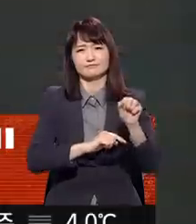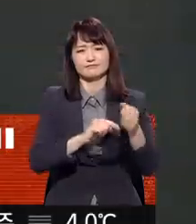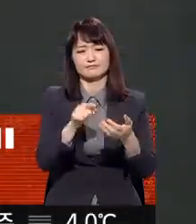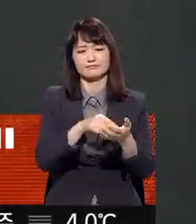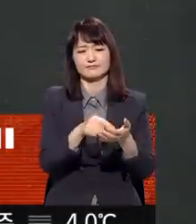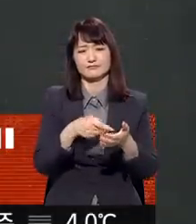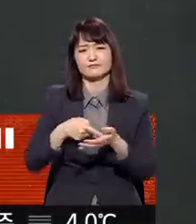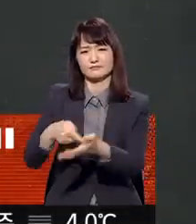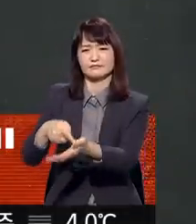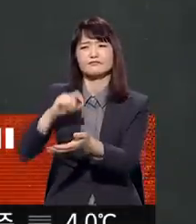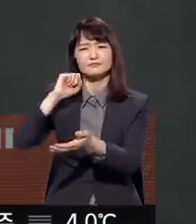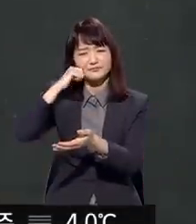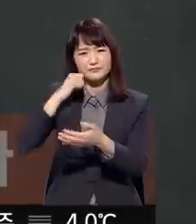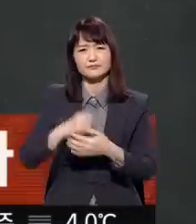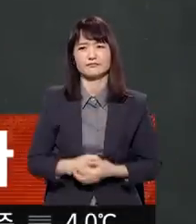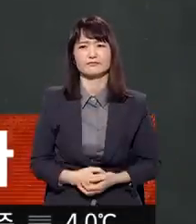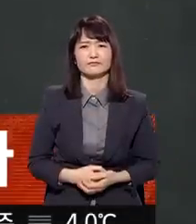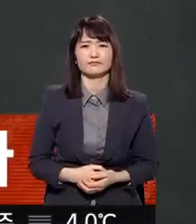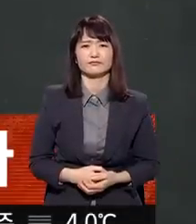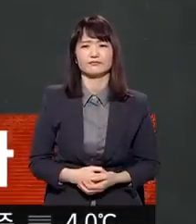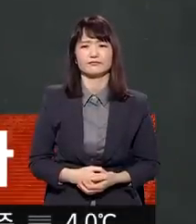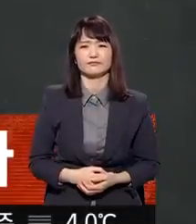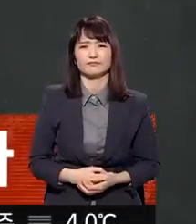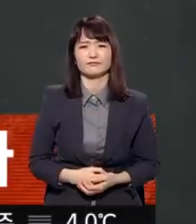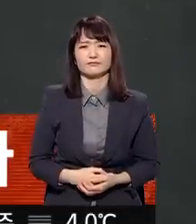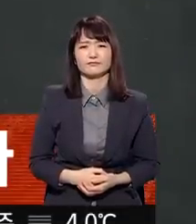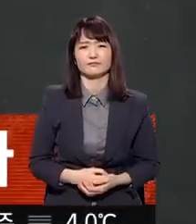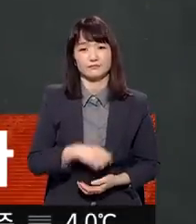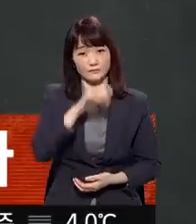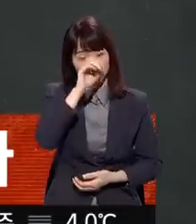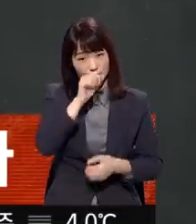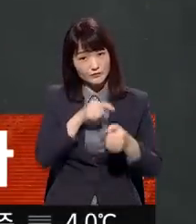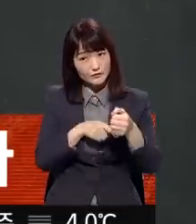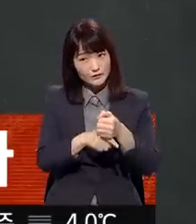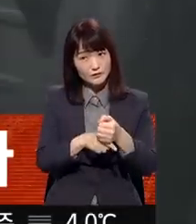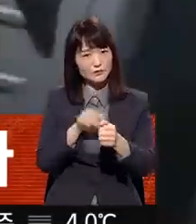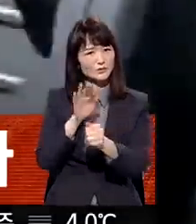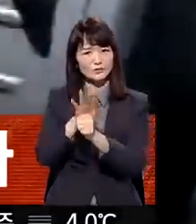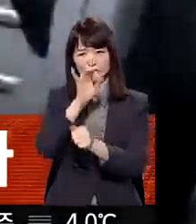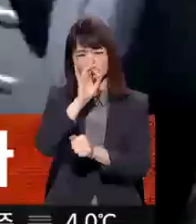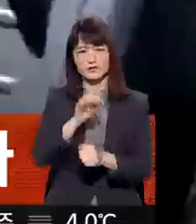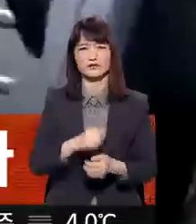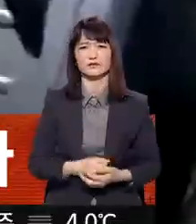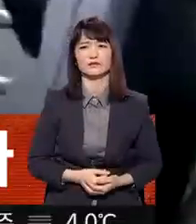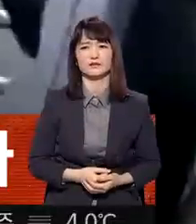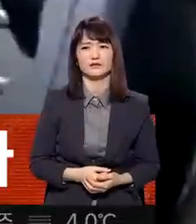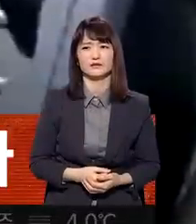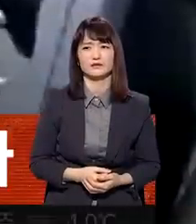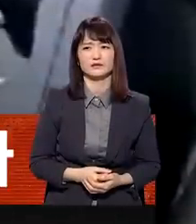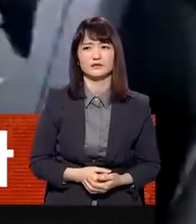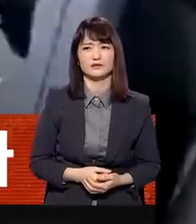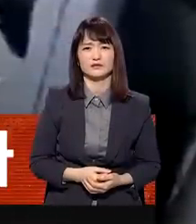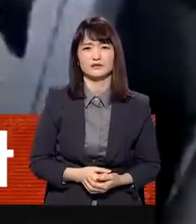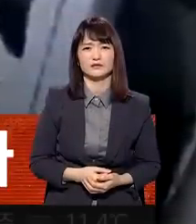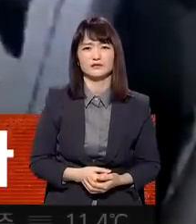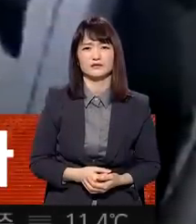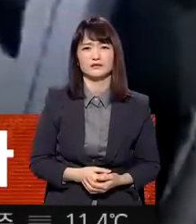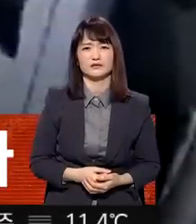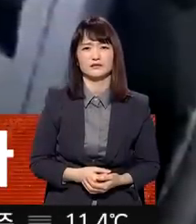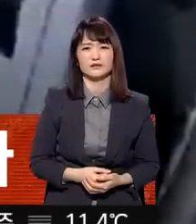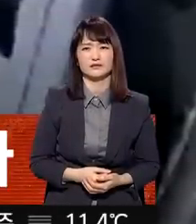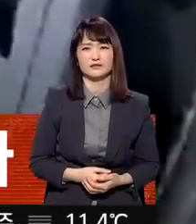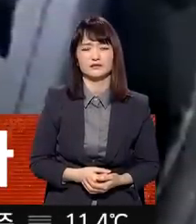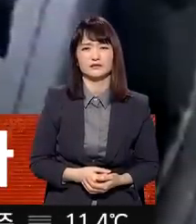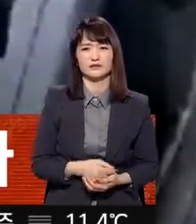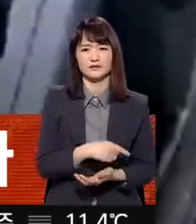청구하기가 좀 어렵지 않나. 이게 호의 동승 이런 거 똑같은 거예요. 호의로 했다 그러면 안 되는 거거든요. 그래서 글쎄요, 지금 일단은